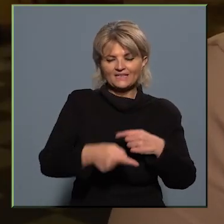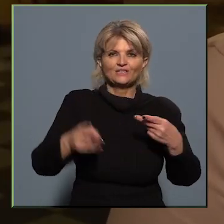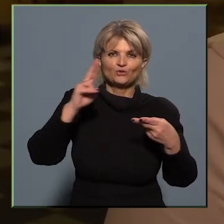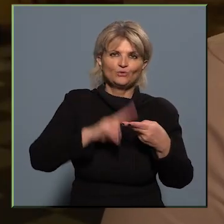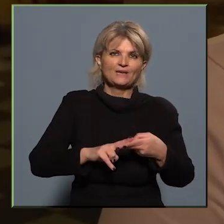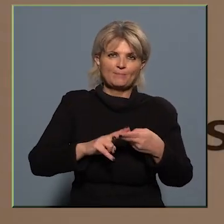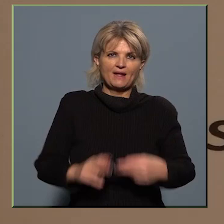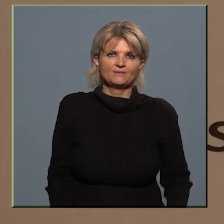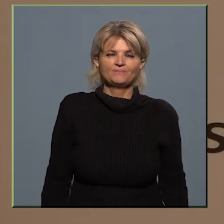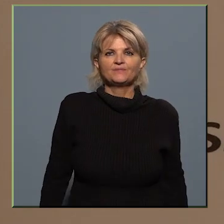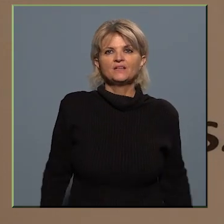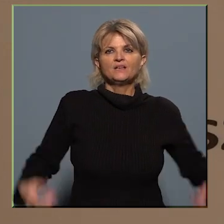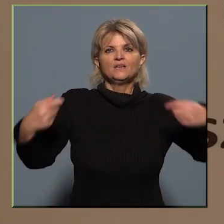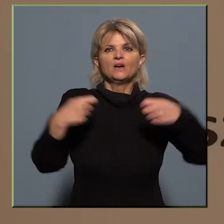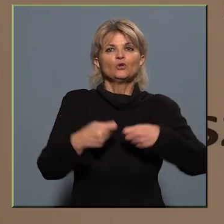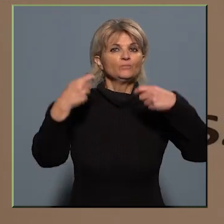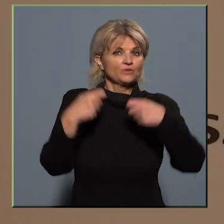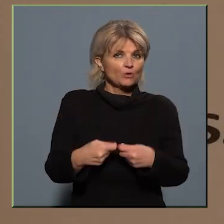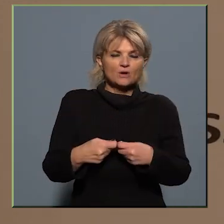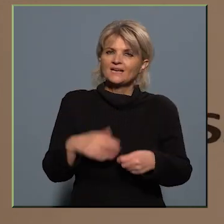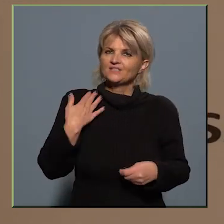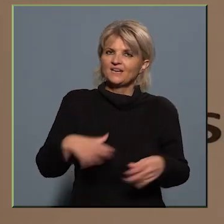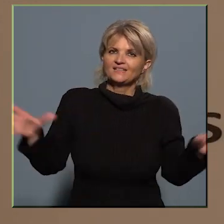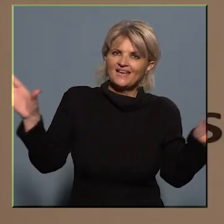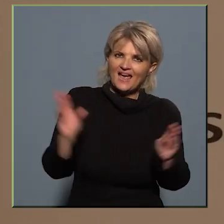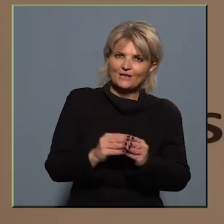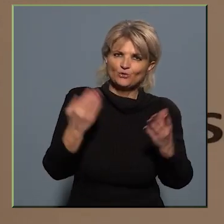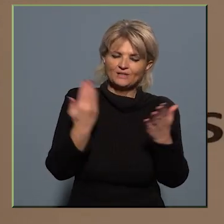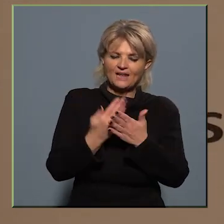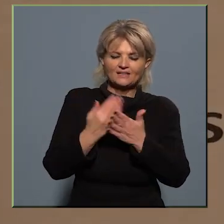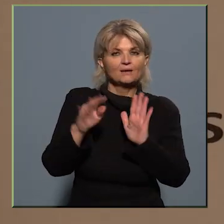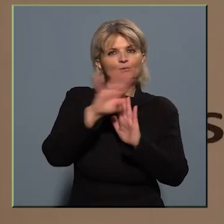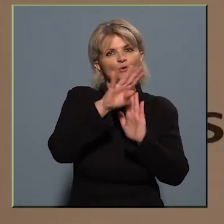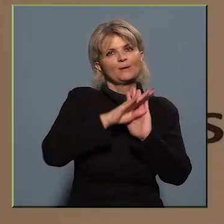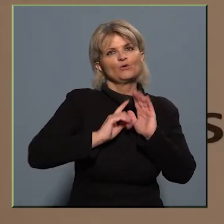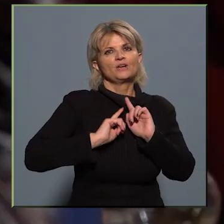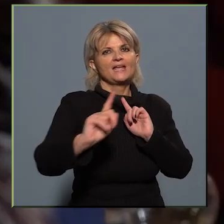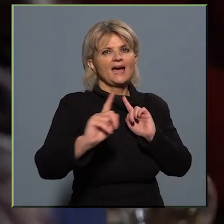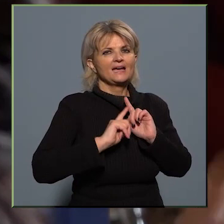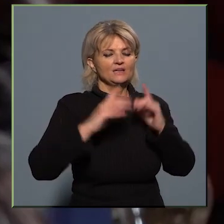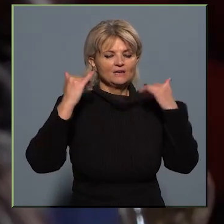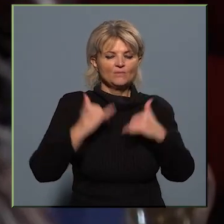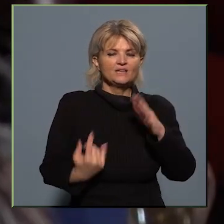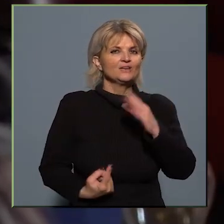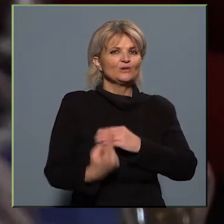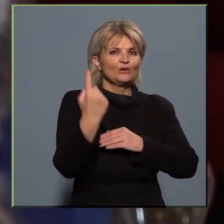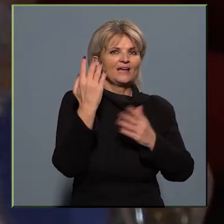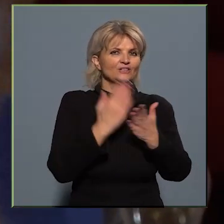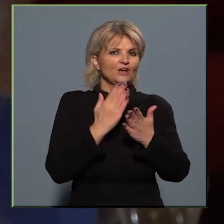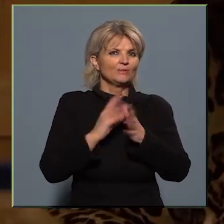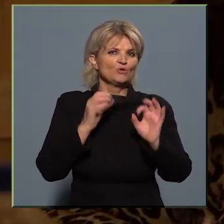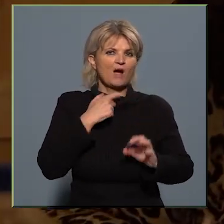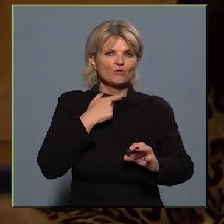most ezen a napon. A klubok tagjai nagyon szeretnek együtt időt tölteni és programokra járni, így a mai különleges alkalom is